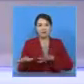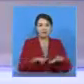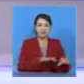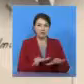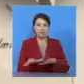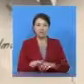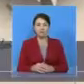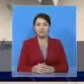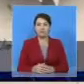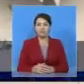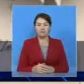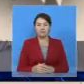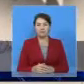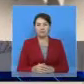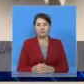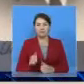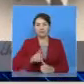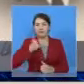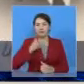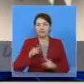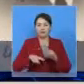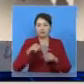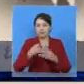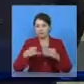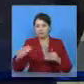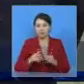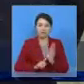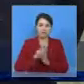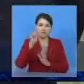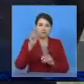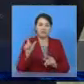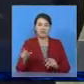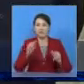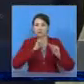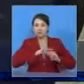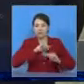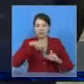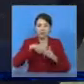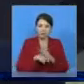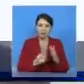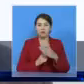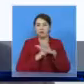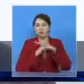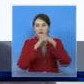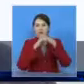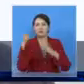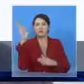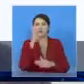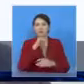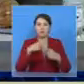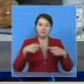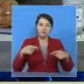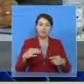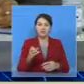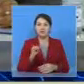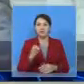мероприятие. Патриот родной земли, человек, который начинал свой трудовой путь с самых низов и добился весомых успехов в различных сферах и